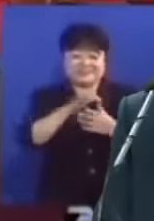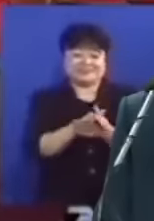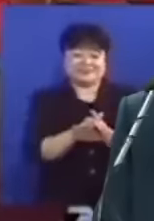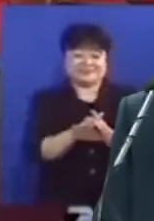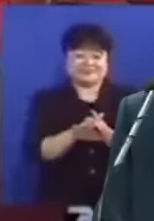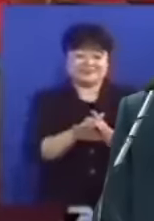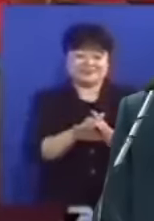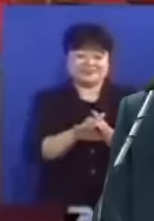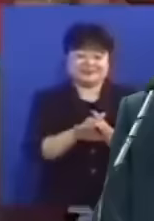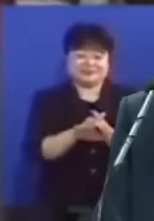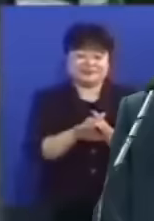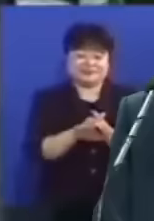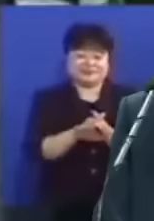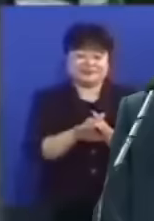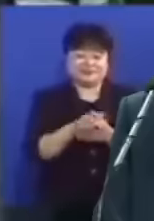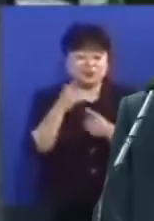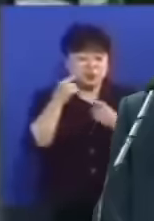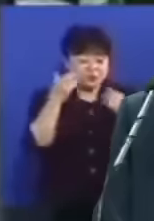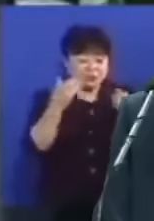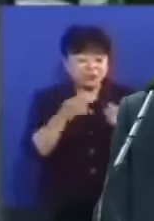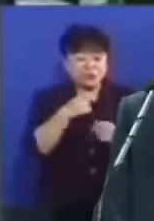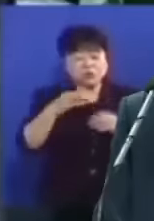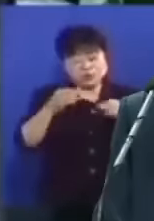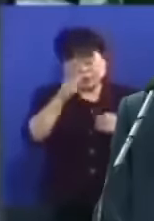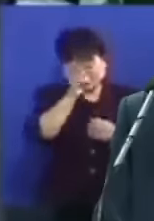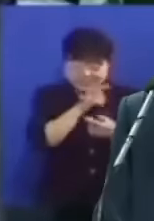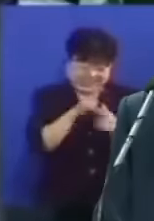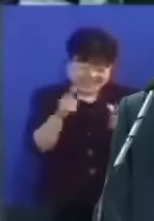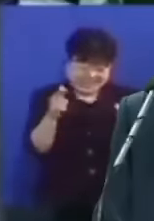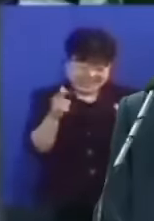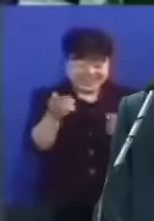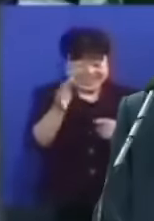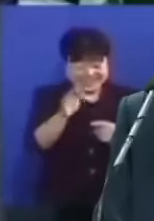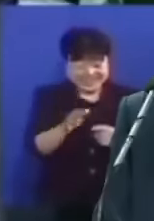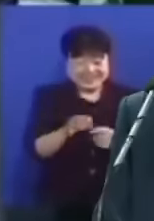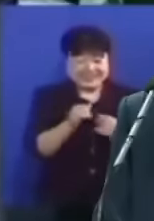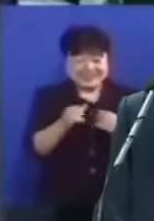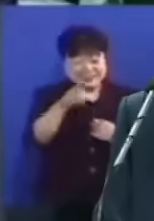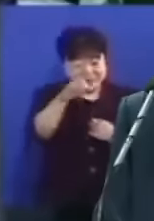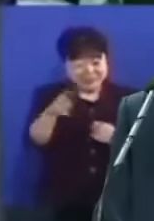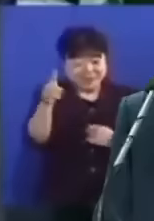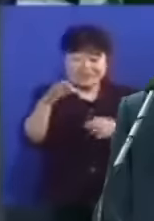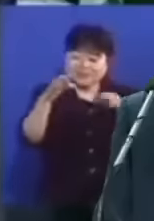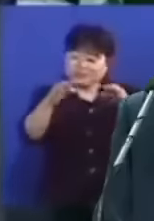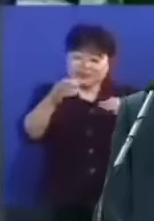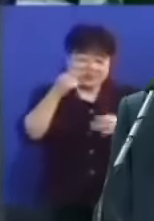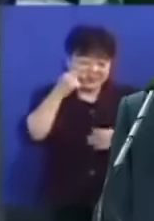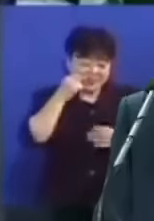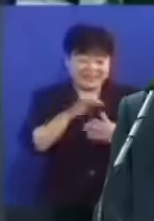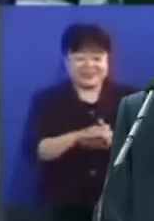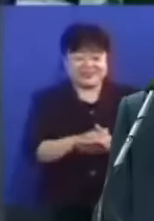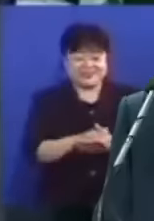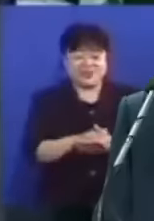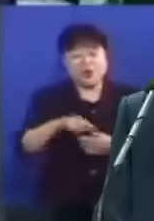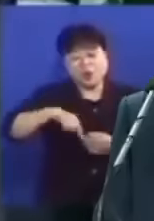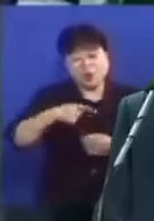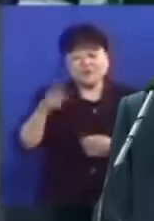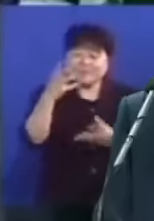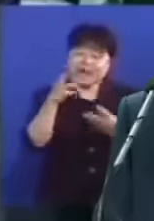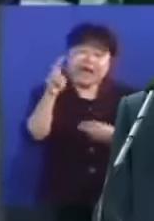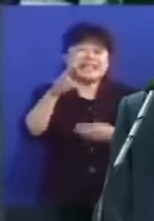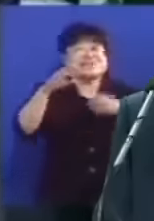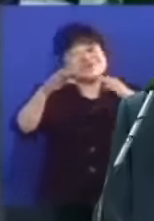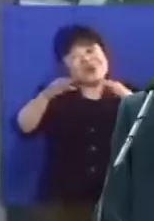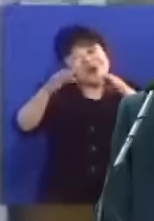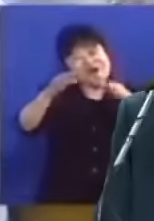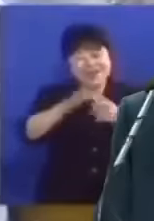있습니다. 저는 목소리가 좋지 못해서 사람들 앞에서는 찬송을 안 불렀는데 혼자는 많이